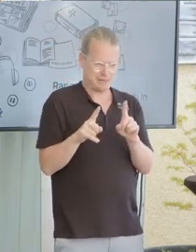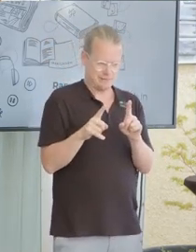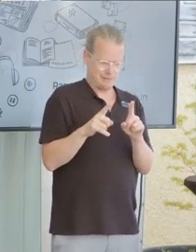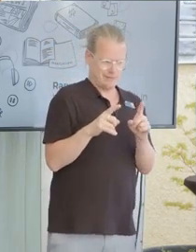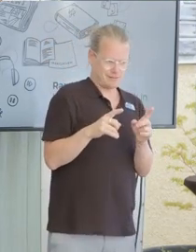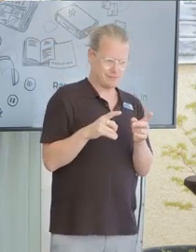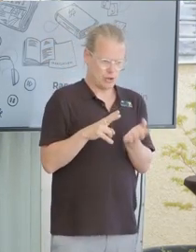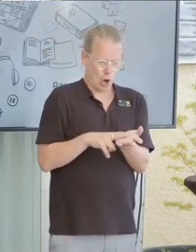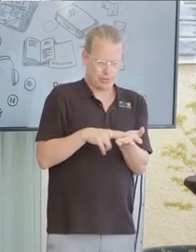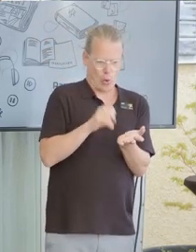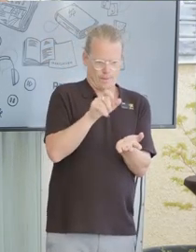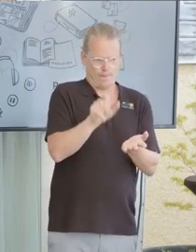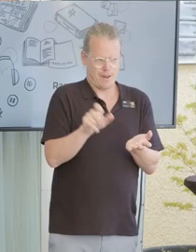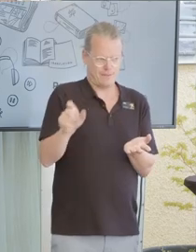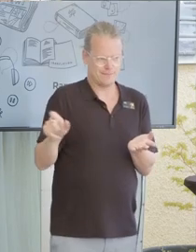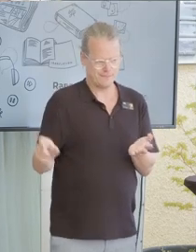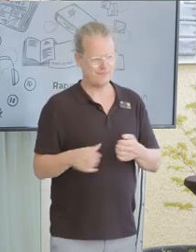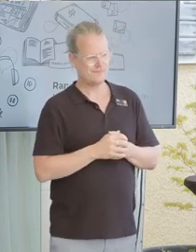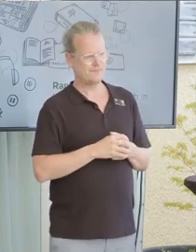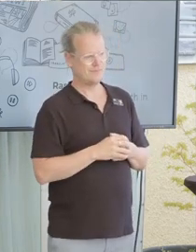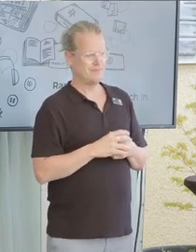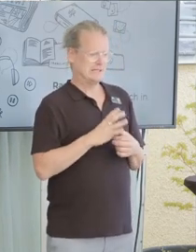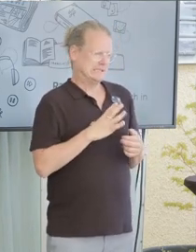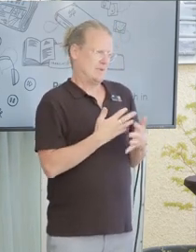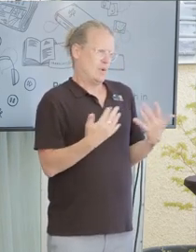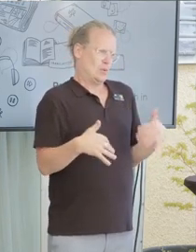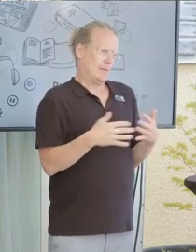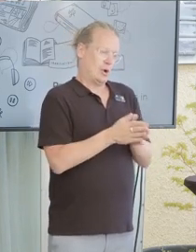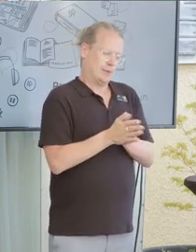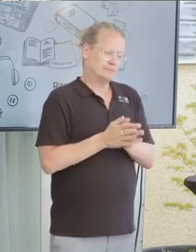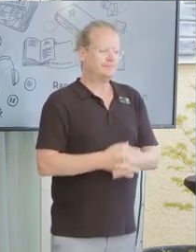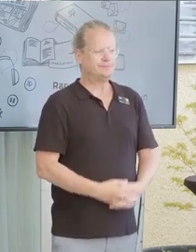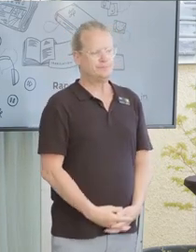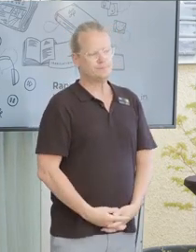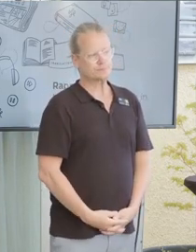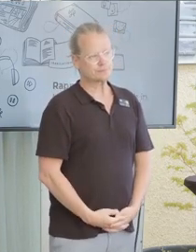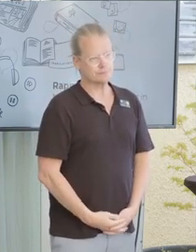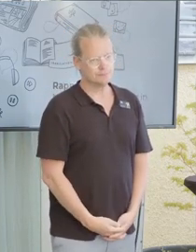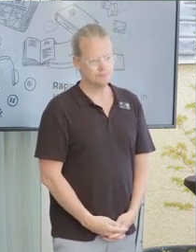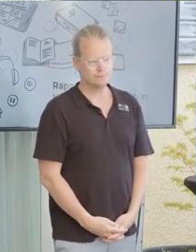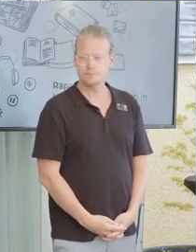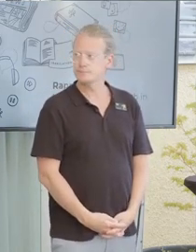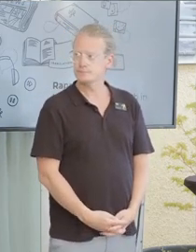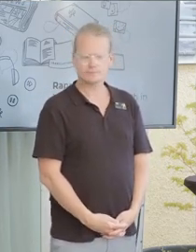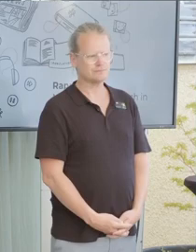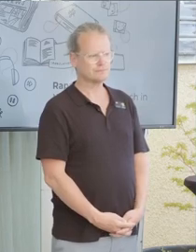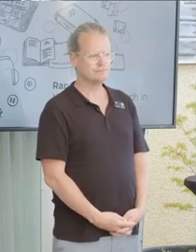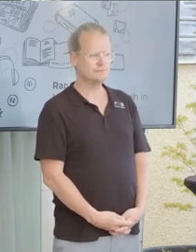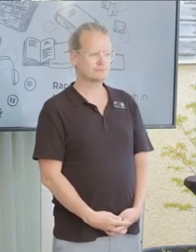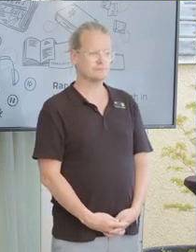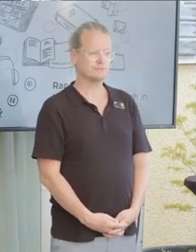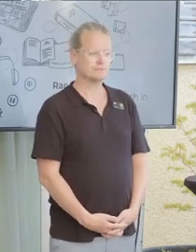det finns många utmaningar för TDM-forskning, varav upphovsrätten är en av dem. Ja, jag kan också